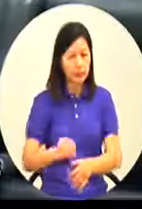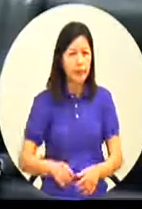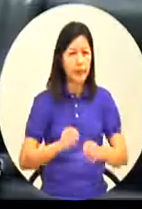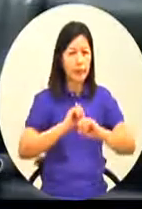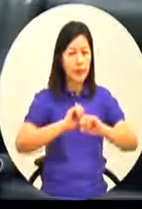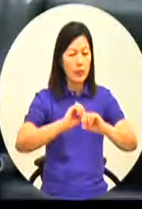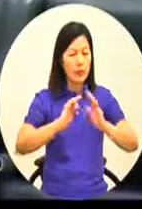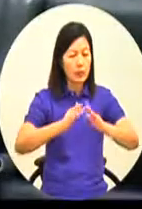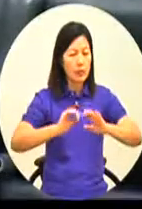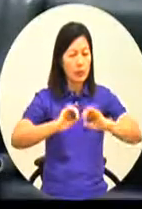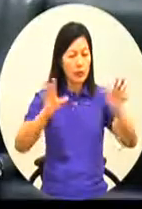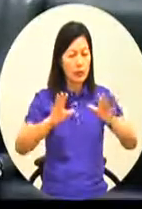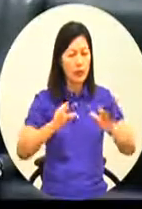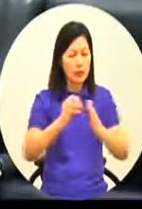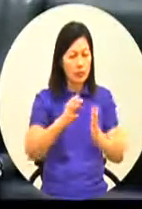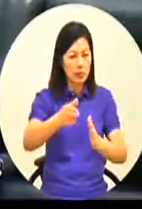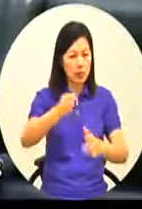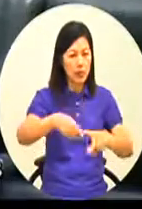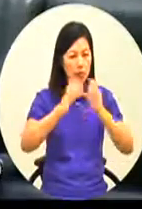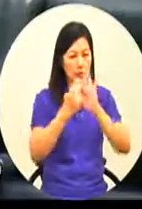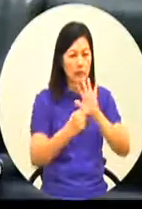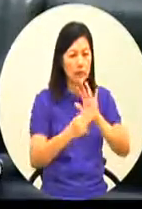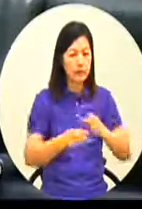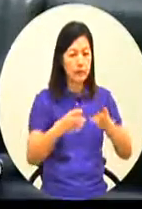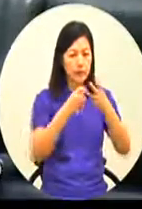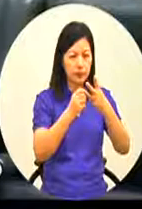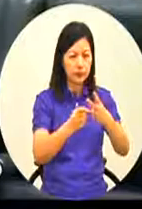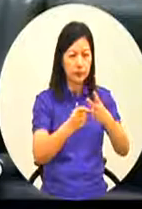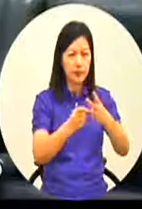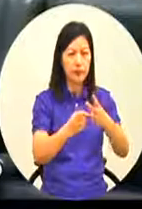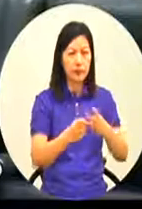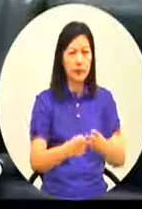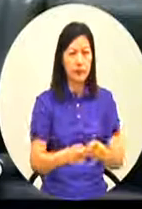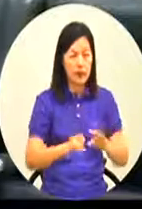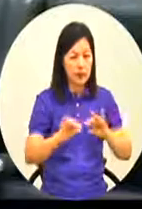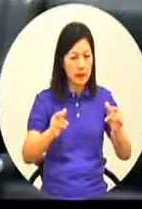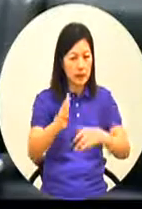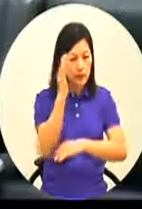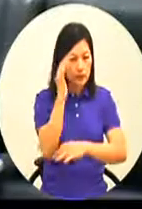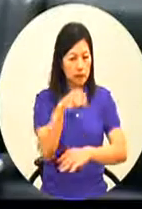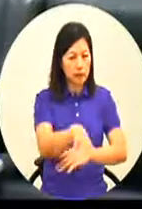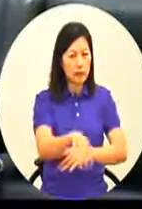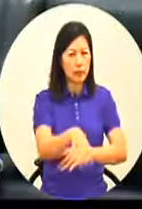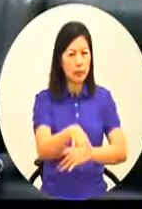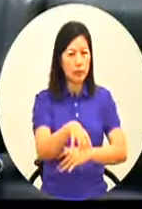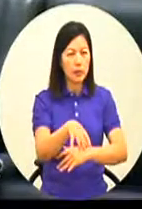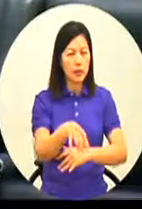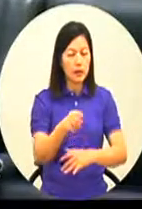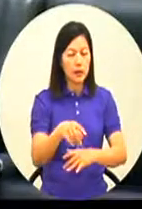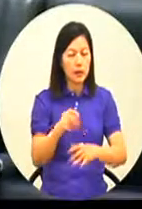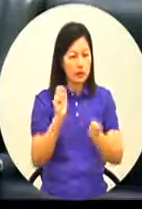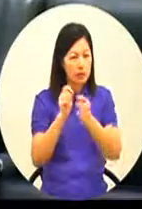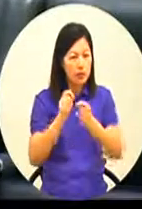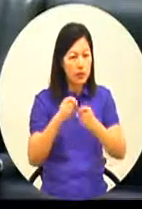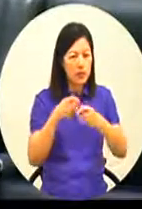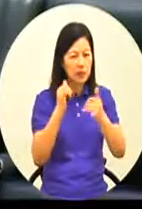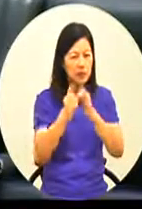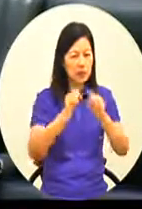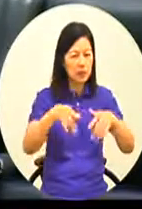来做回复。那第三个有关这个地震局的部分，我想这几天很多的民众都在